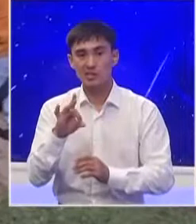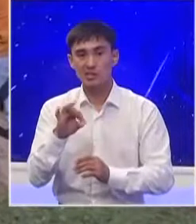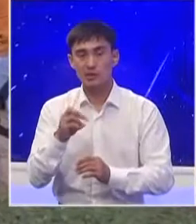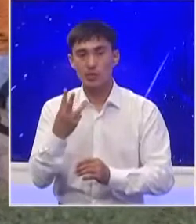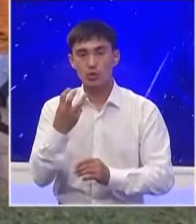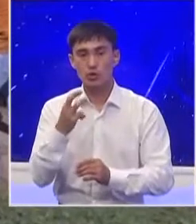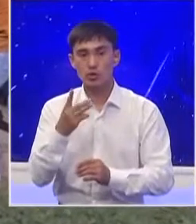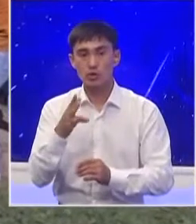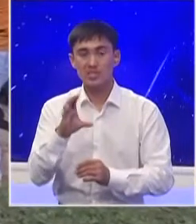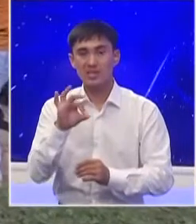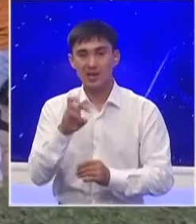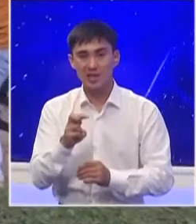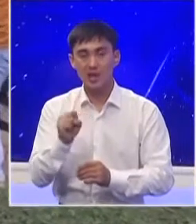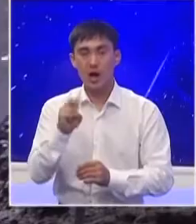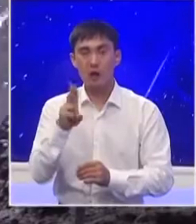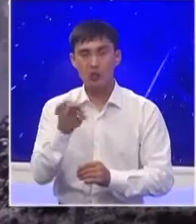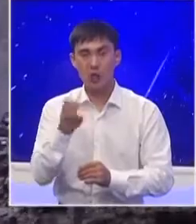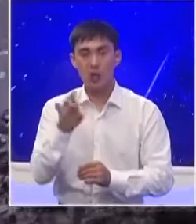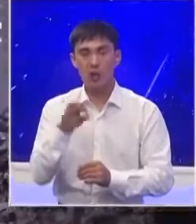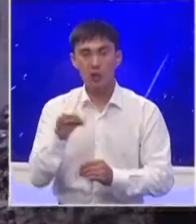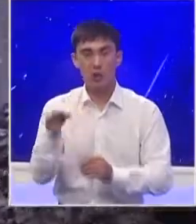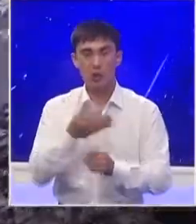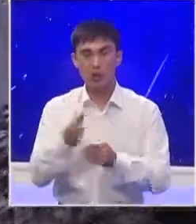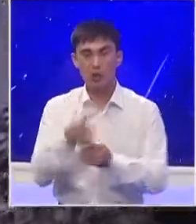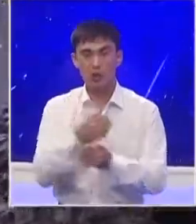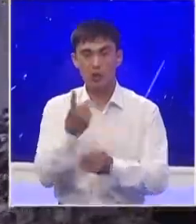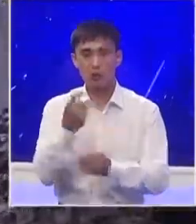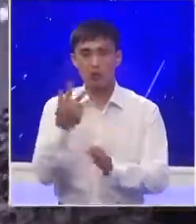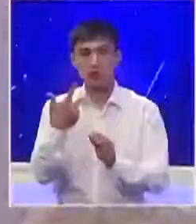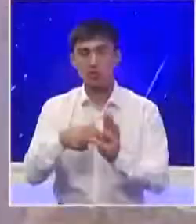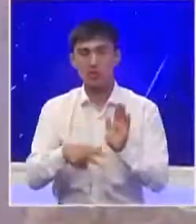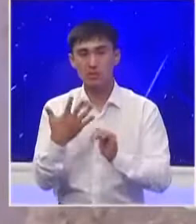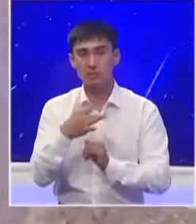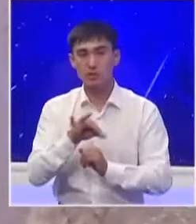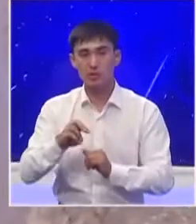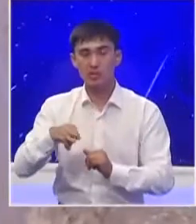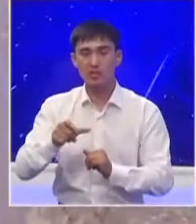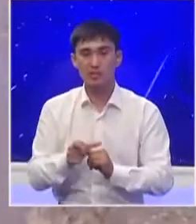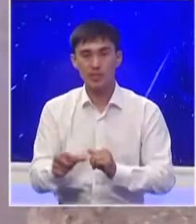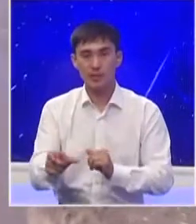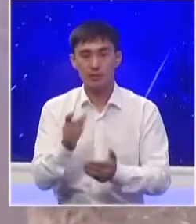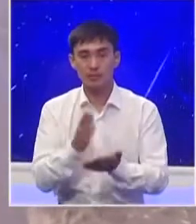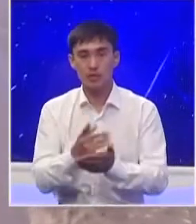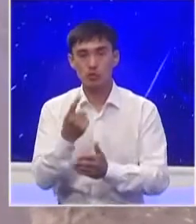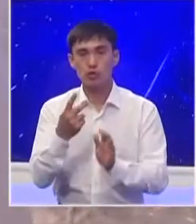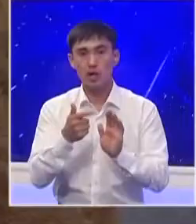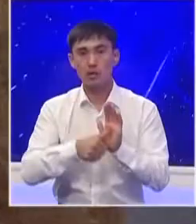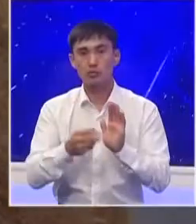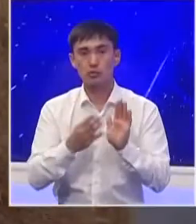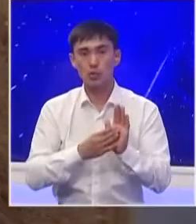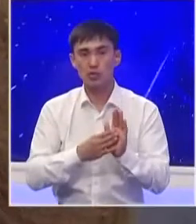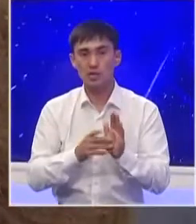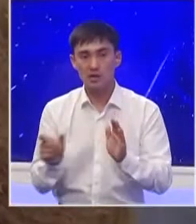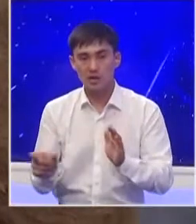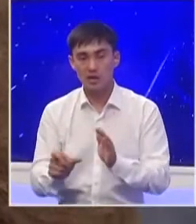алады, Сарқан, Ақсу, Алакөл аудандарына бөледі. Қажеттілік 185 миллион текше метр, ауданда 169 шақырым канал бар.